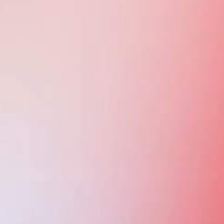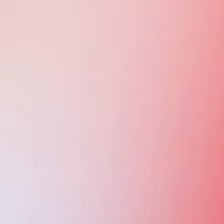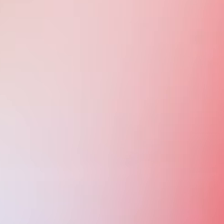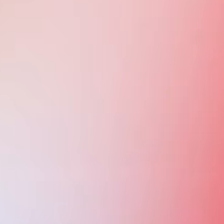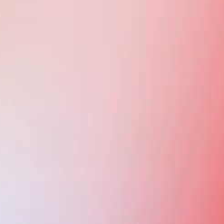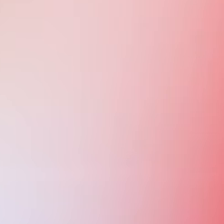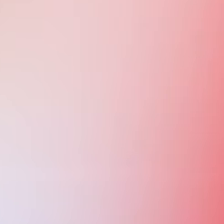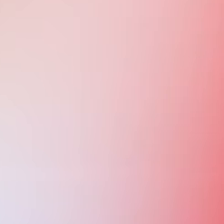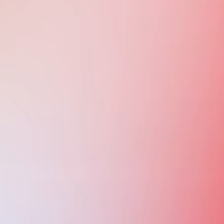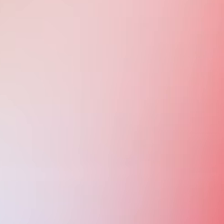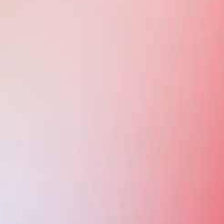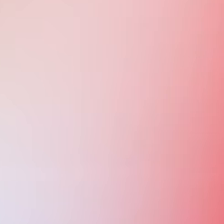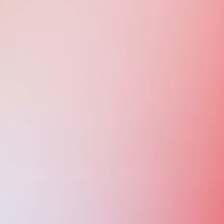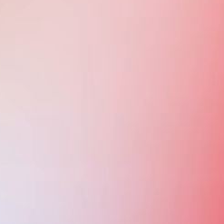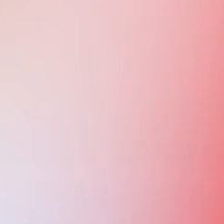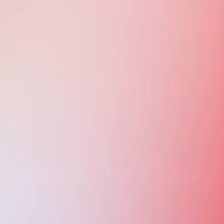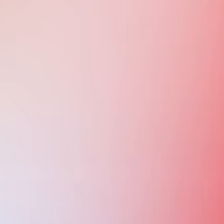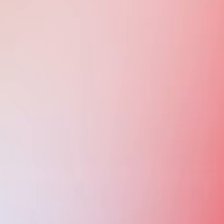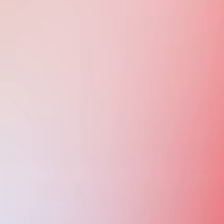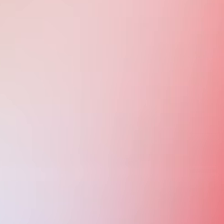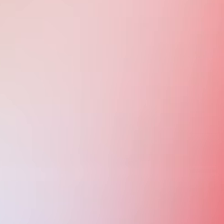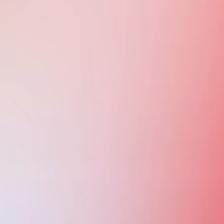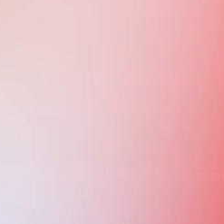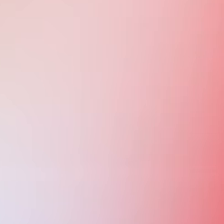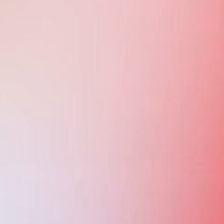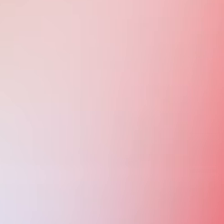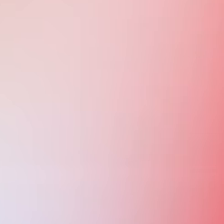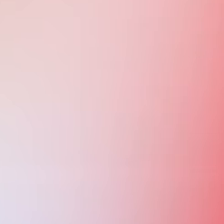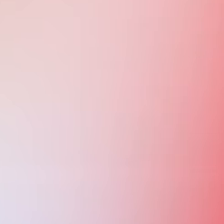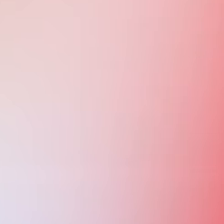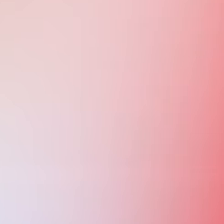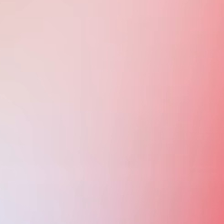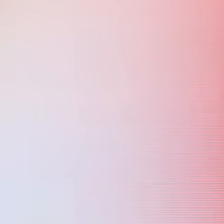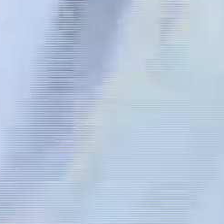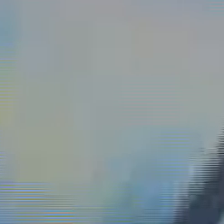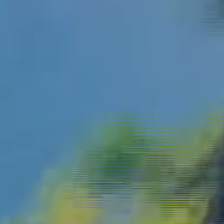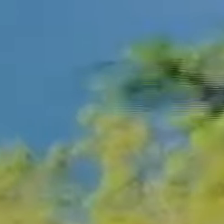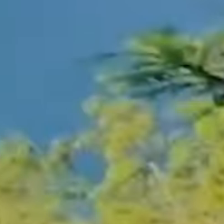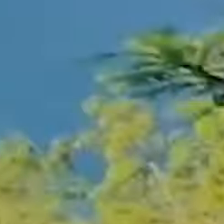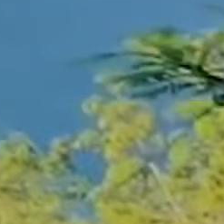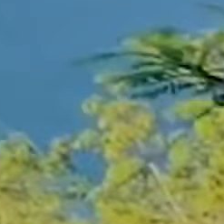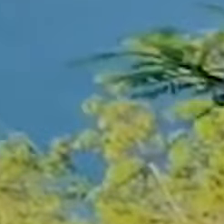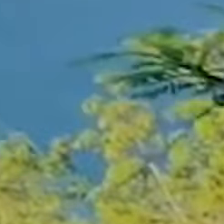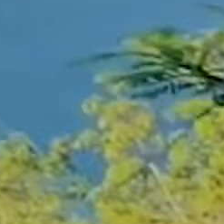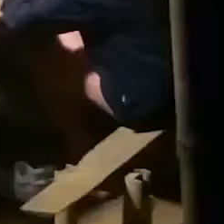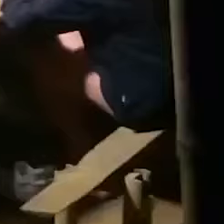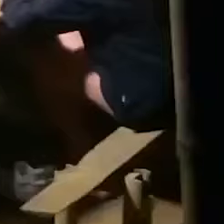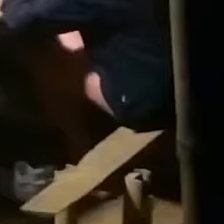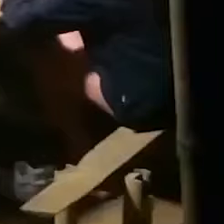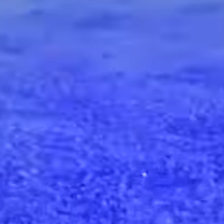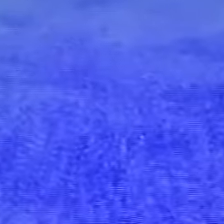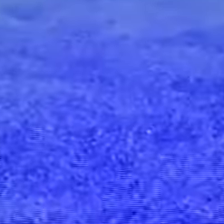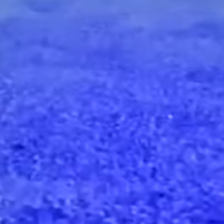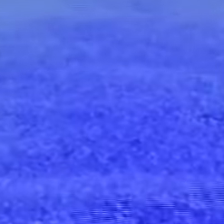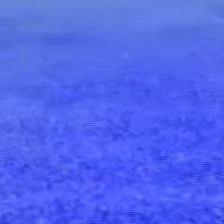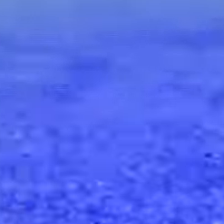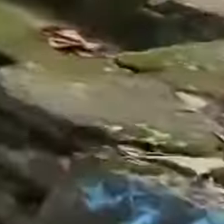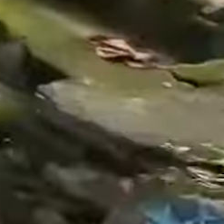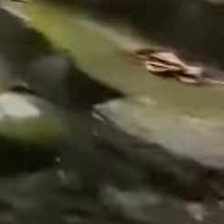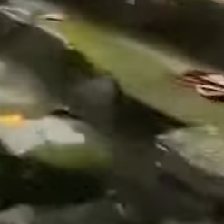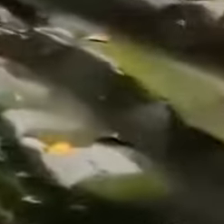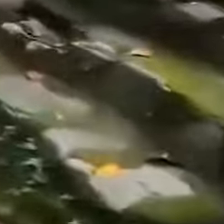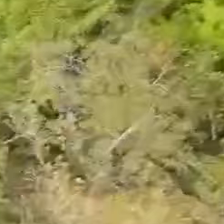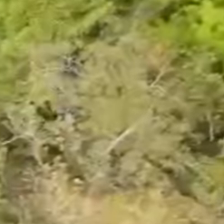vacation video sa aming Facebook page state of the nationgma news ang next getaway niyo posibleng itampok